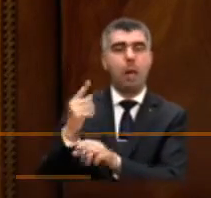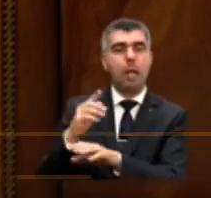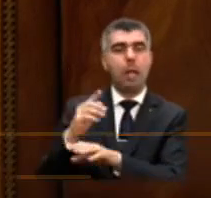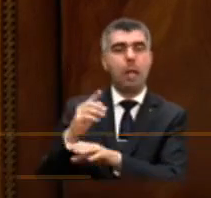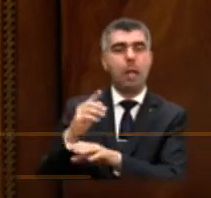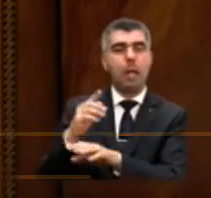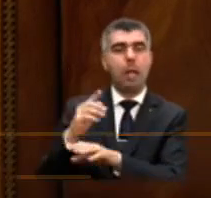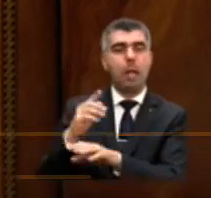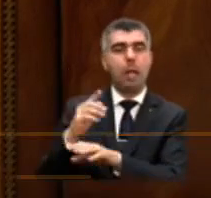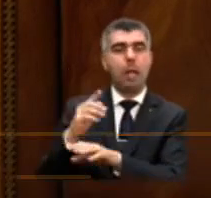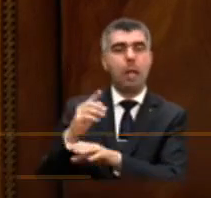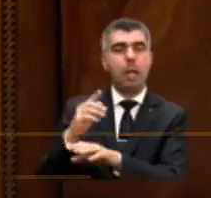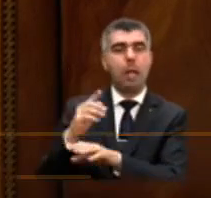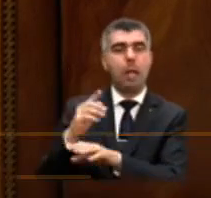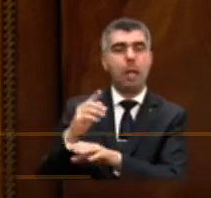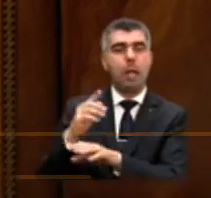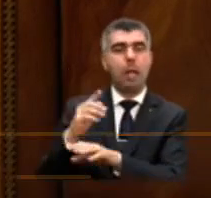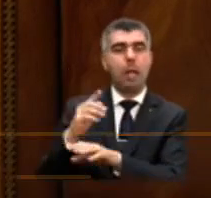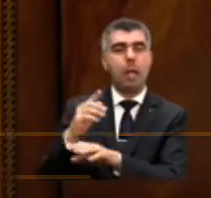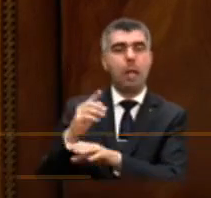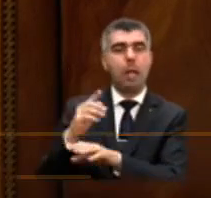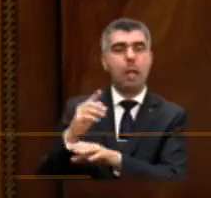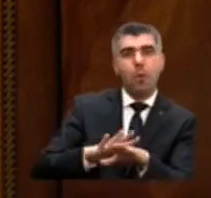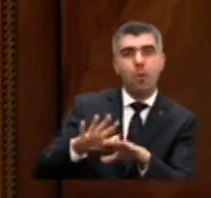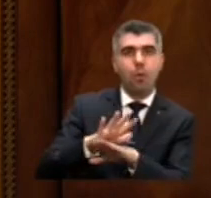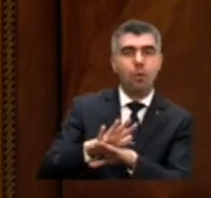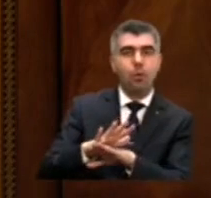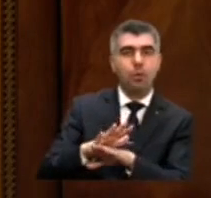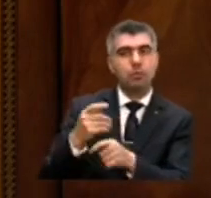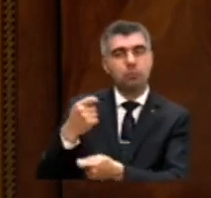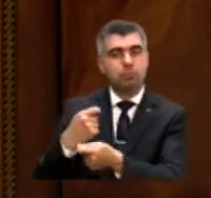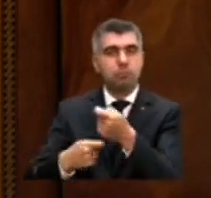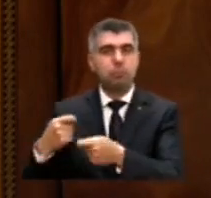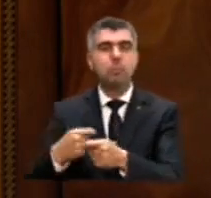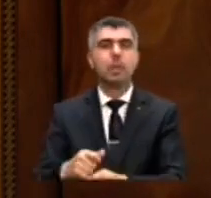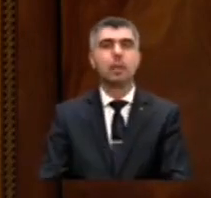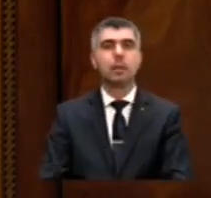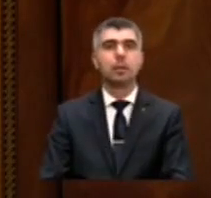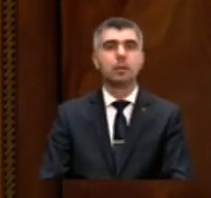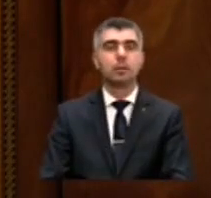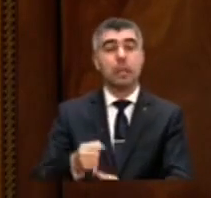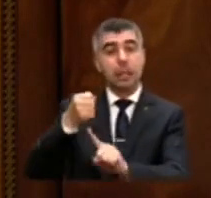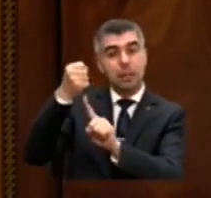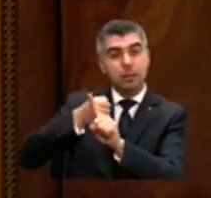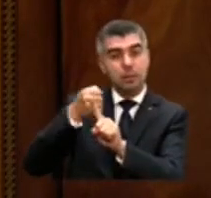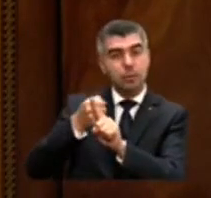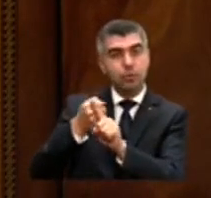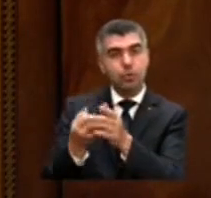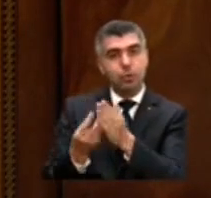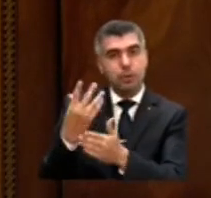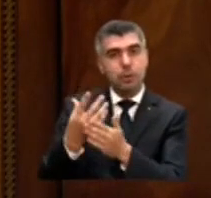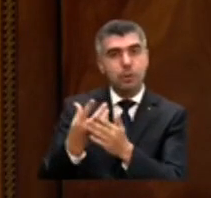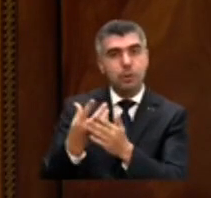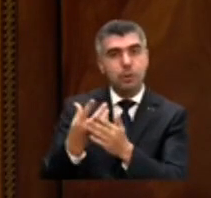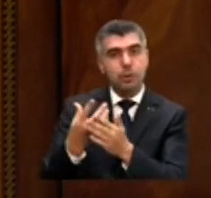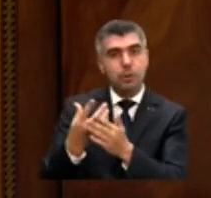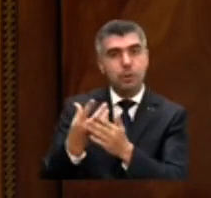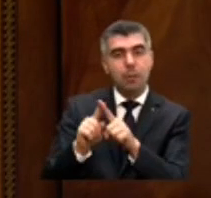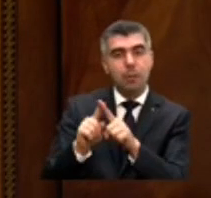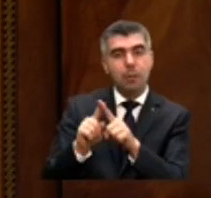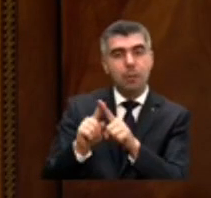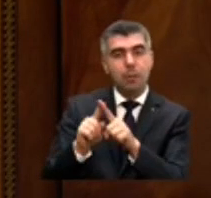العمومية في الميدان الاقتصادي، العمل على تعزيز السيادة الوطنية في المنتوجات